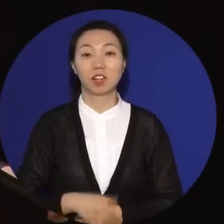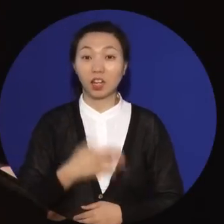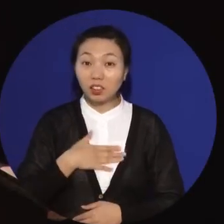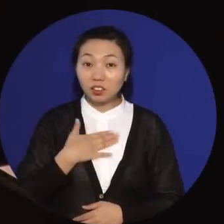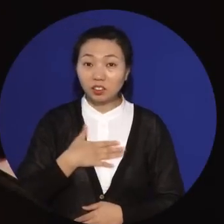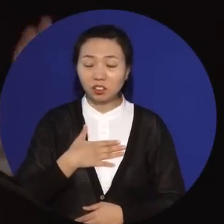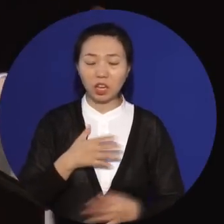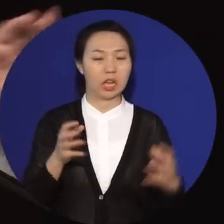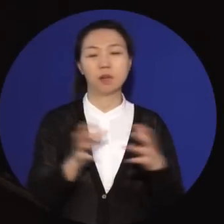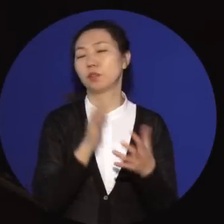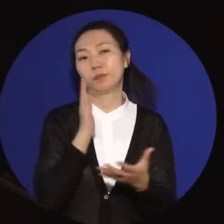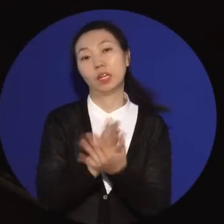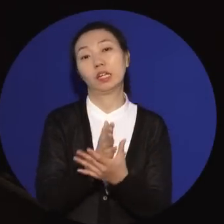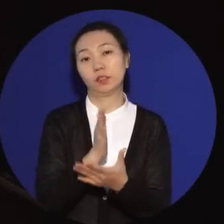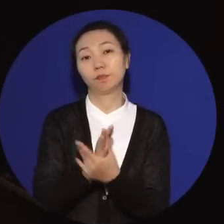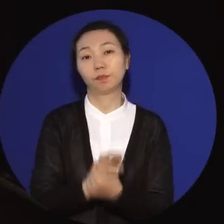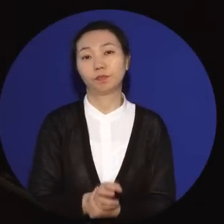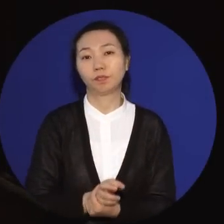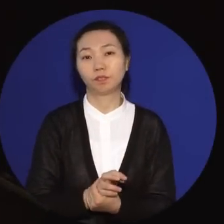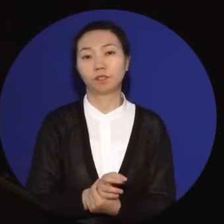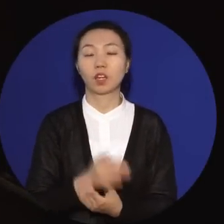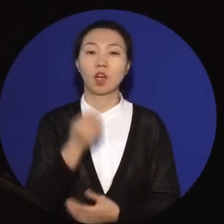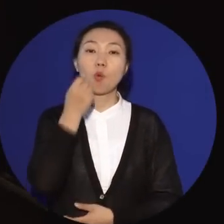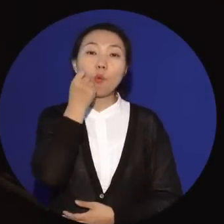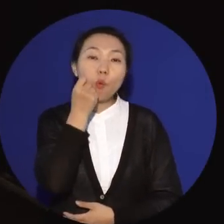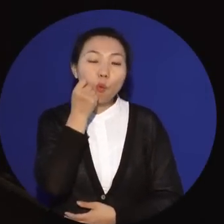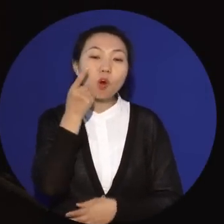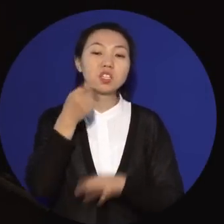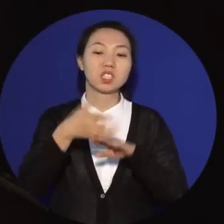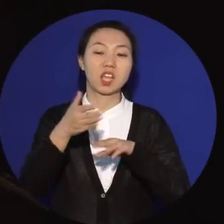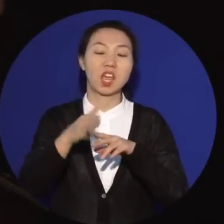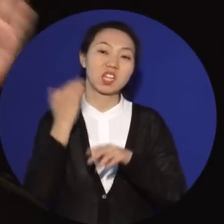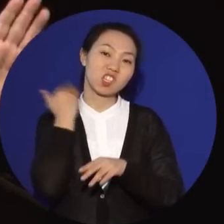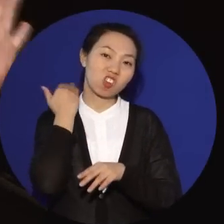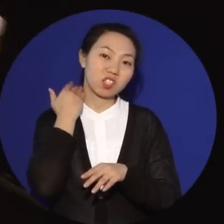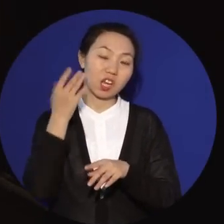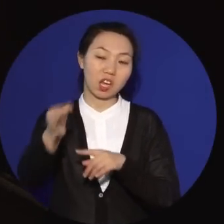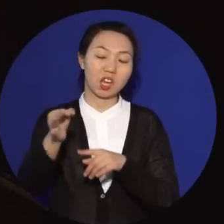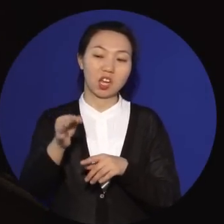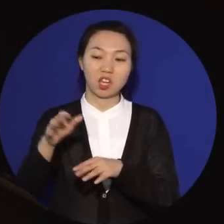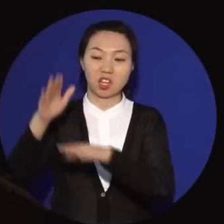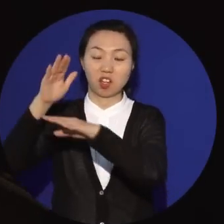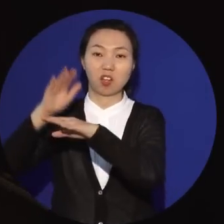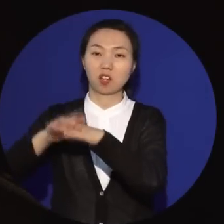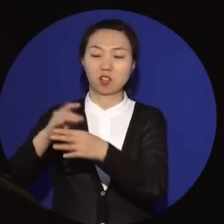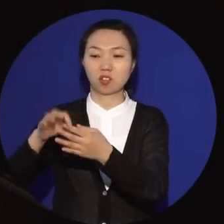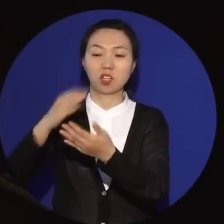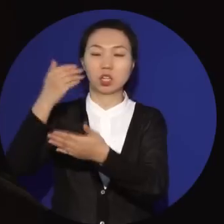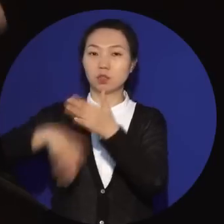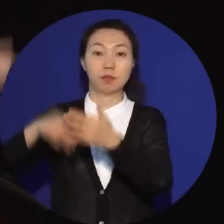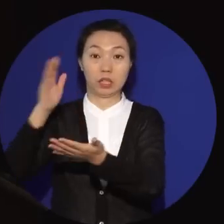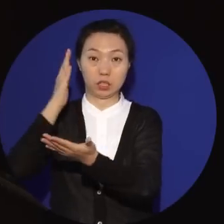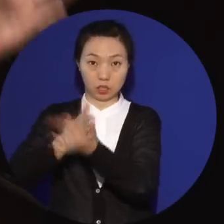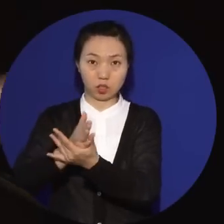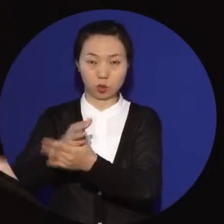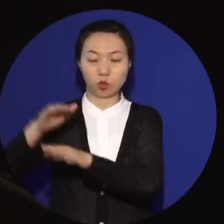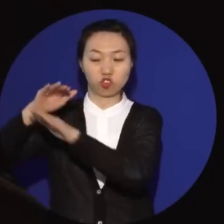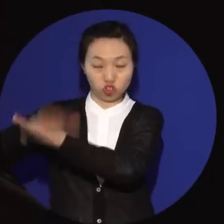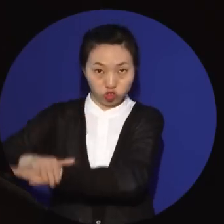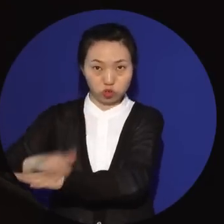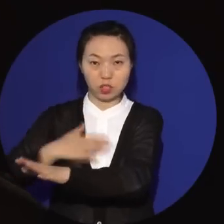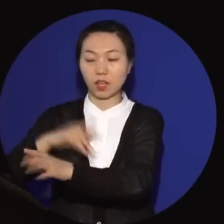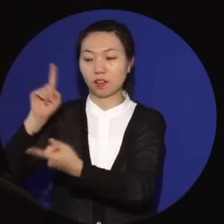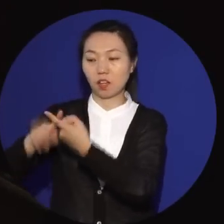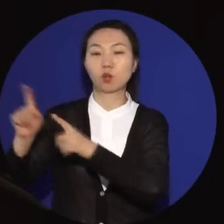알았죠? 그거 들어가지 마세요. 월세 전세 그러지 마. 일체 거기는 10원 한 장도 손대지 말고 내